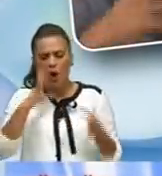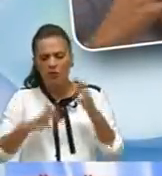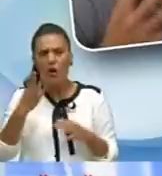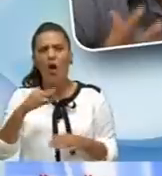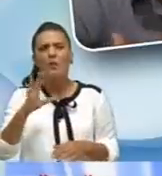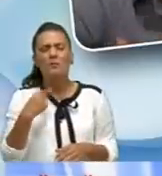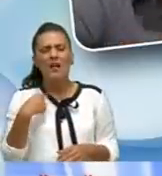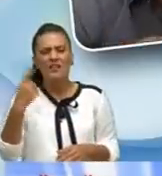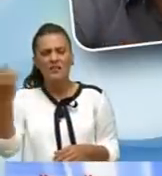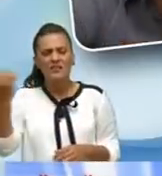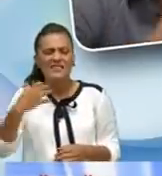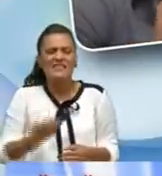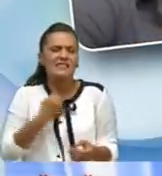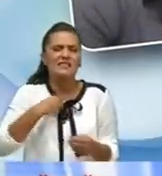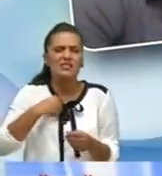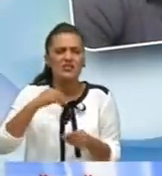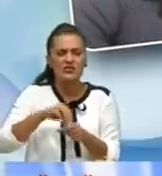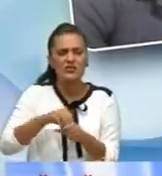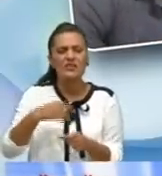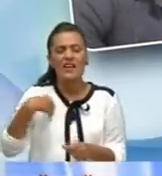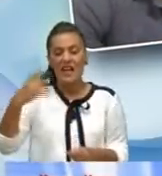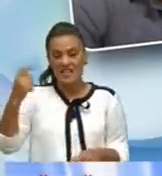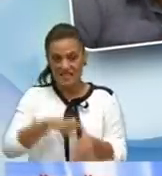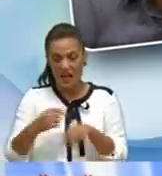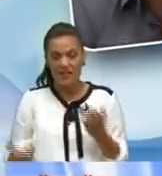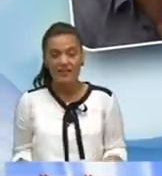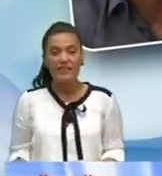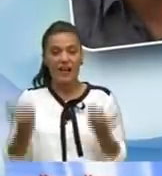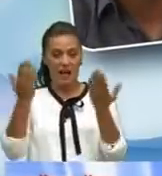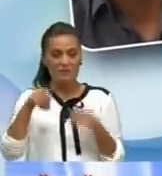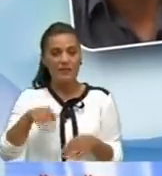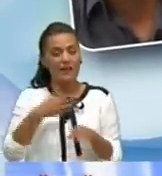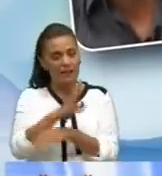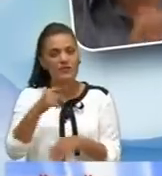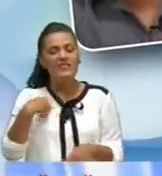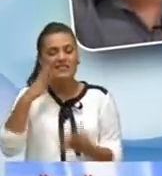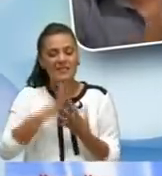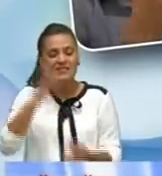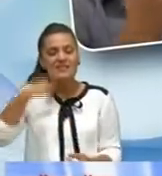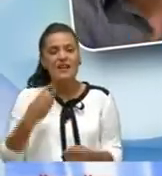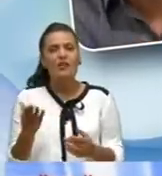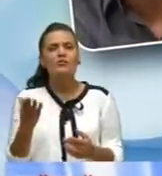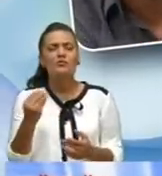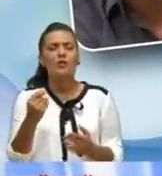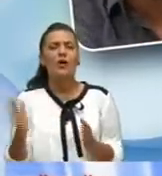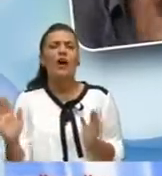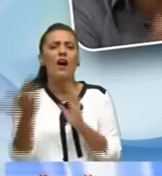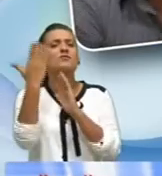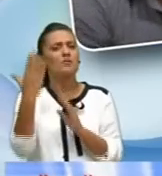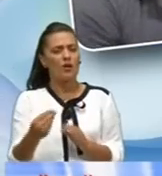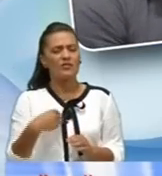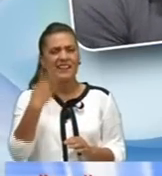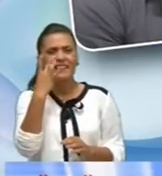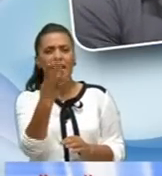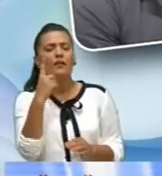kontrolünde olmayan bir takım uyarılmalar. Yani çalar saatle uyandırılmanın esasında insanın doğasına ne kadar... aykırı olduğuna dair net